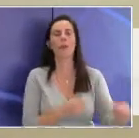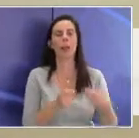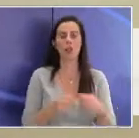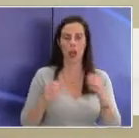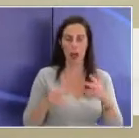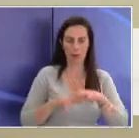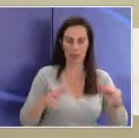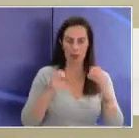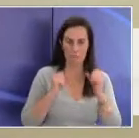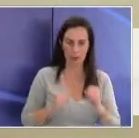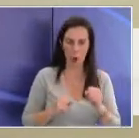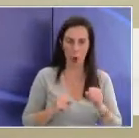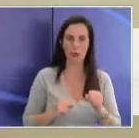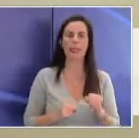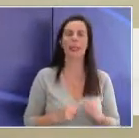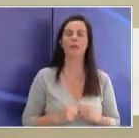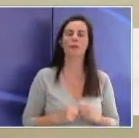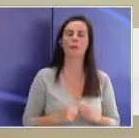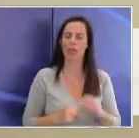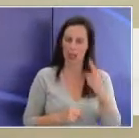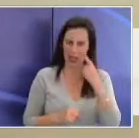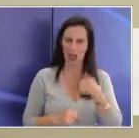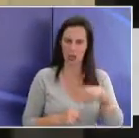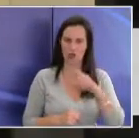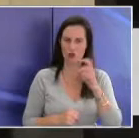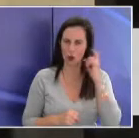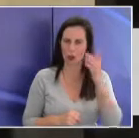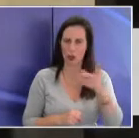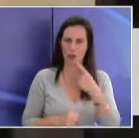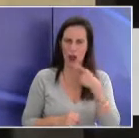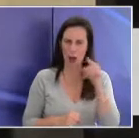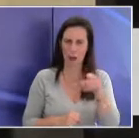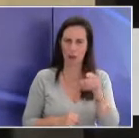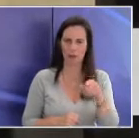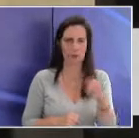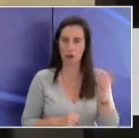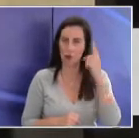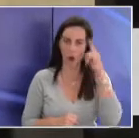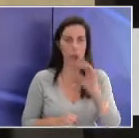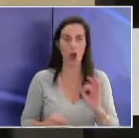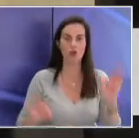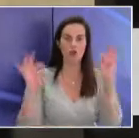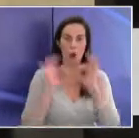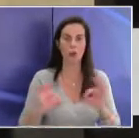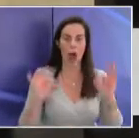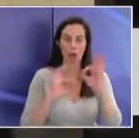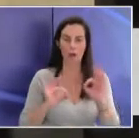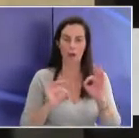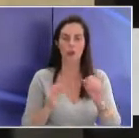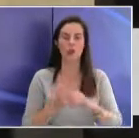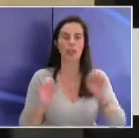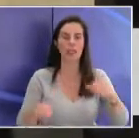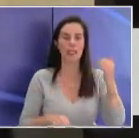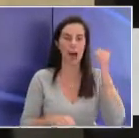הביטחוני-מדיני שמעסיק אותנו בימים האחרונים. נדמה לי ששמעתי אותך כבר אומרת שלא ידעת דבר על הכוונות של